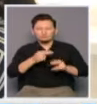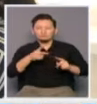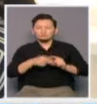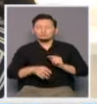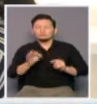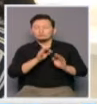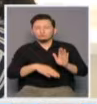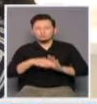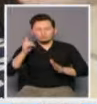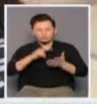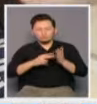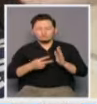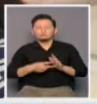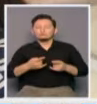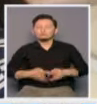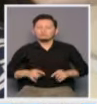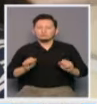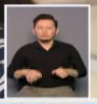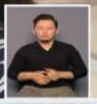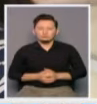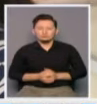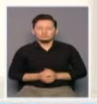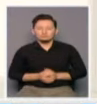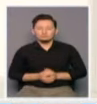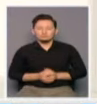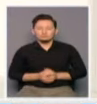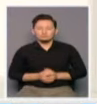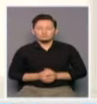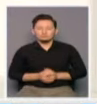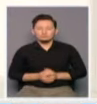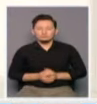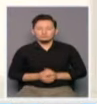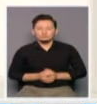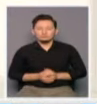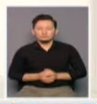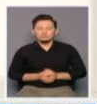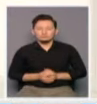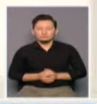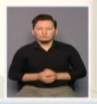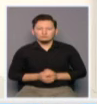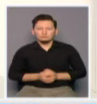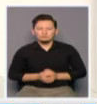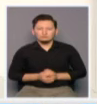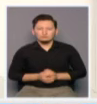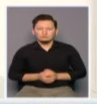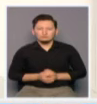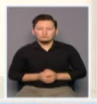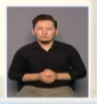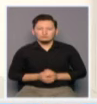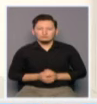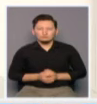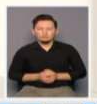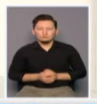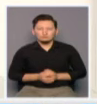относились к вопросу подготовки детей к обрезанию. Раньше это было, мы бабушки наши ухаживали за своими детьми, раскрывали головку